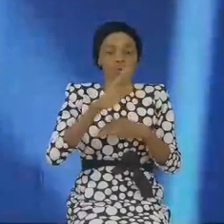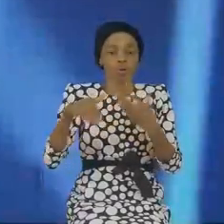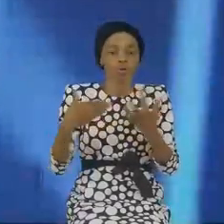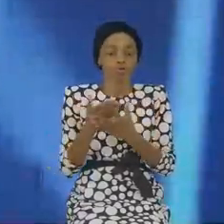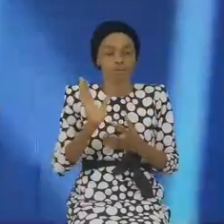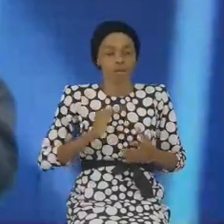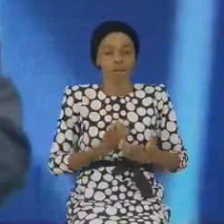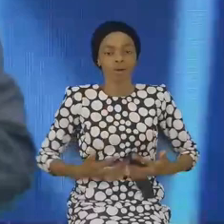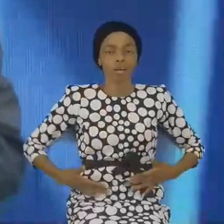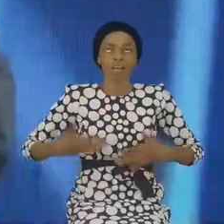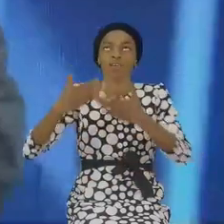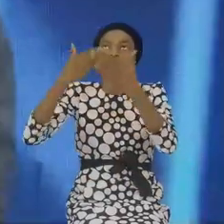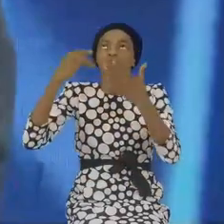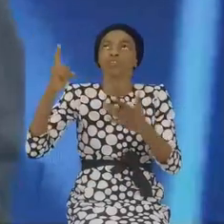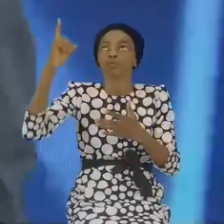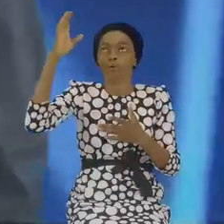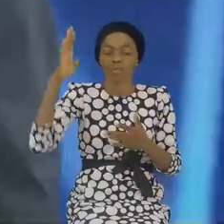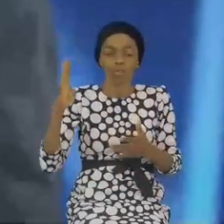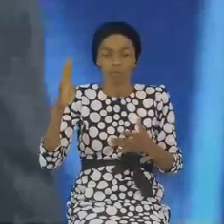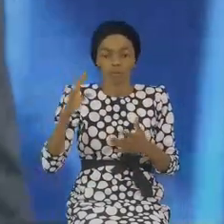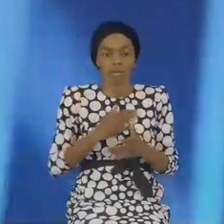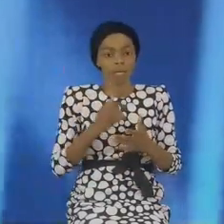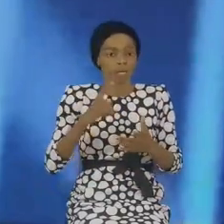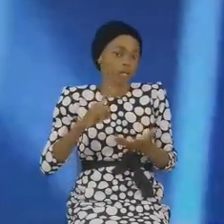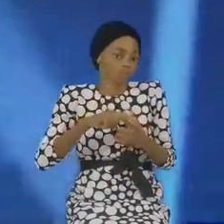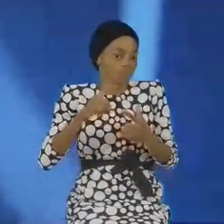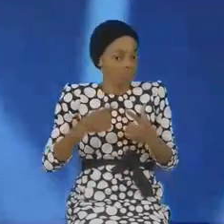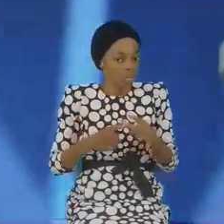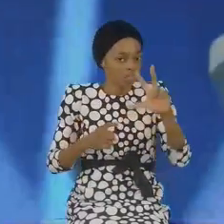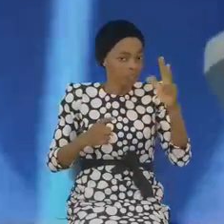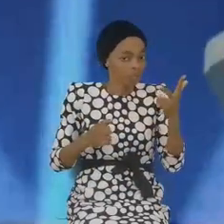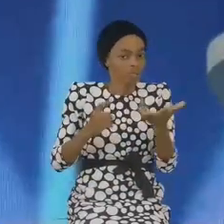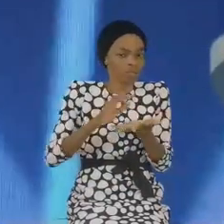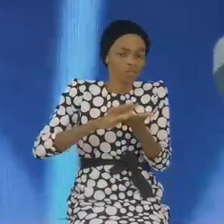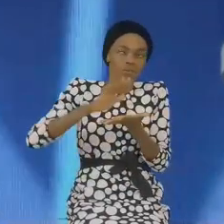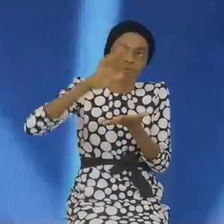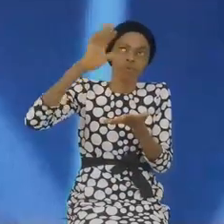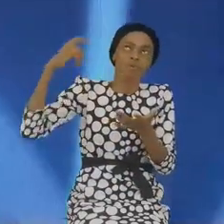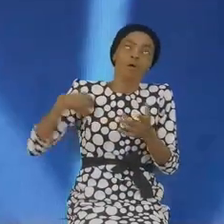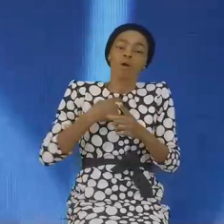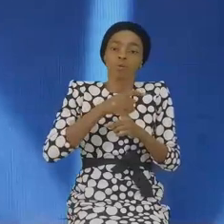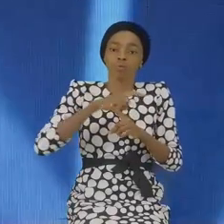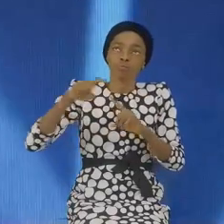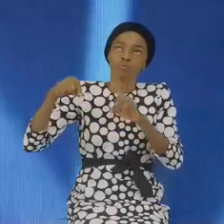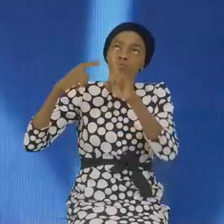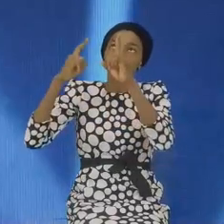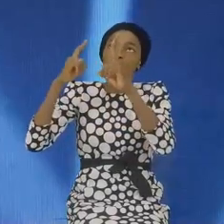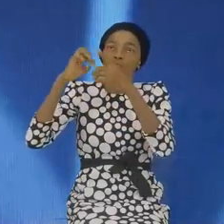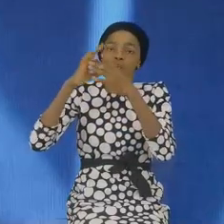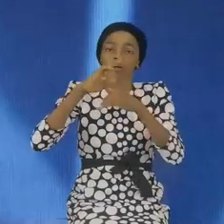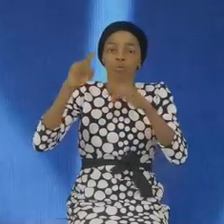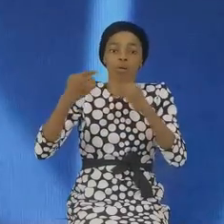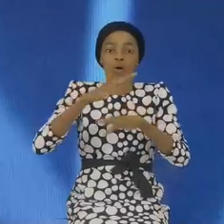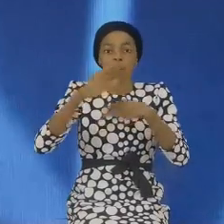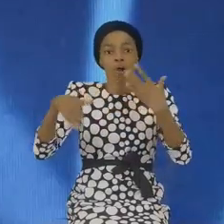ensuite la glorification. Quand nous irons avec lui et lorsque les saints marchant pour le ciel,